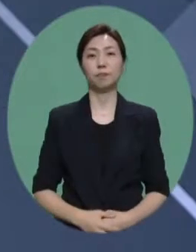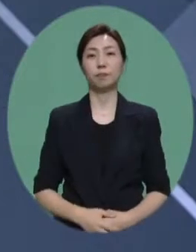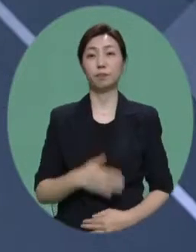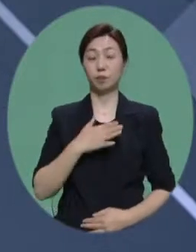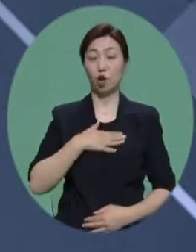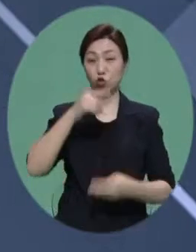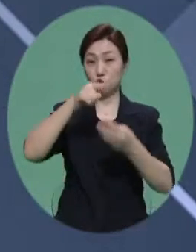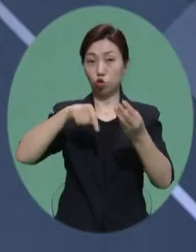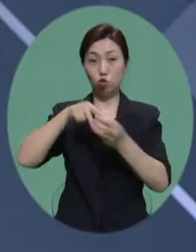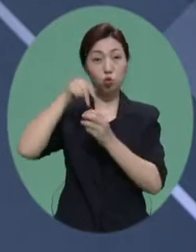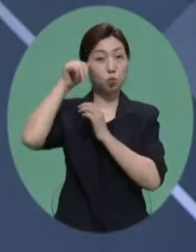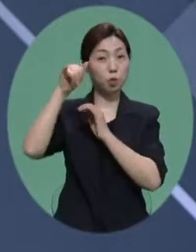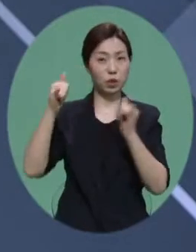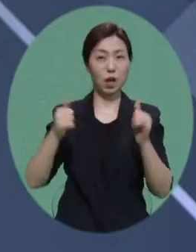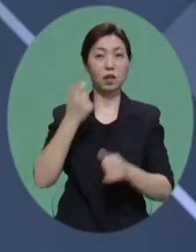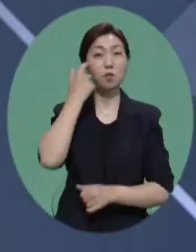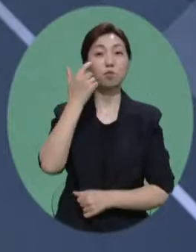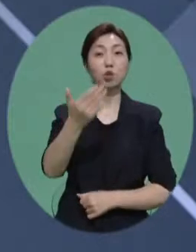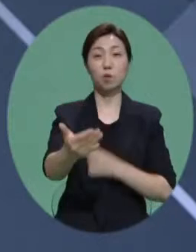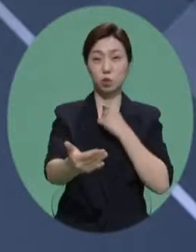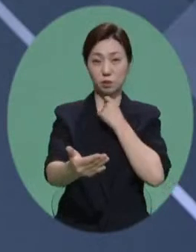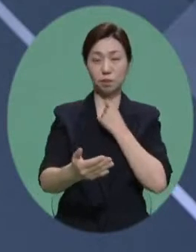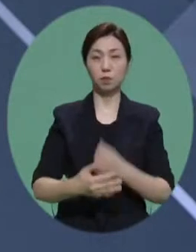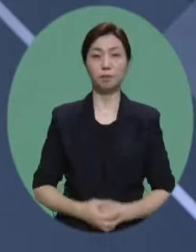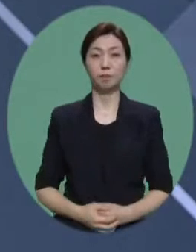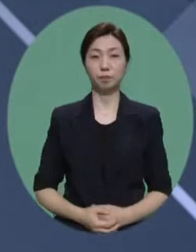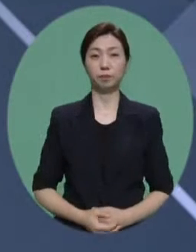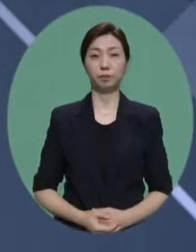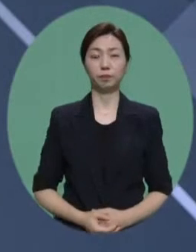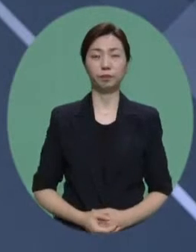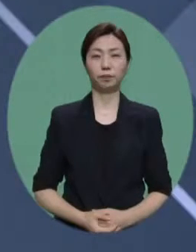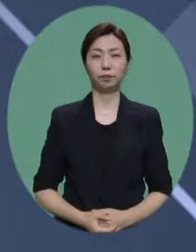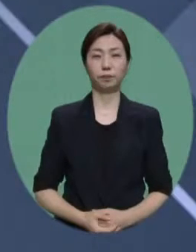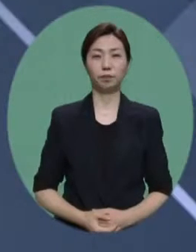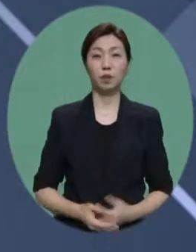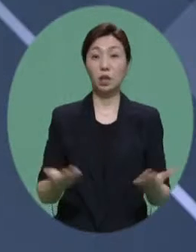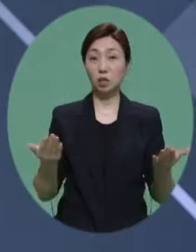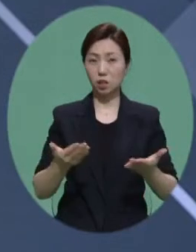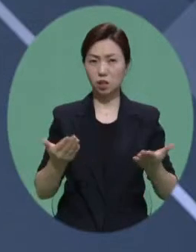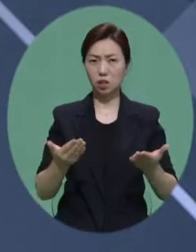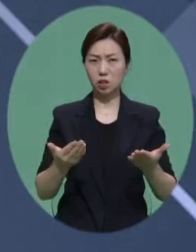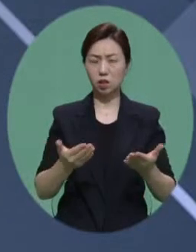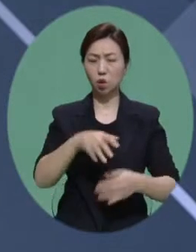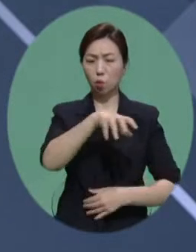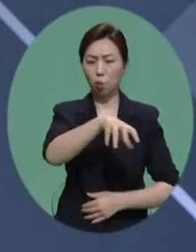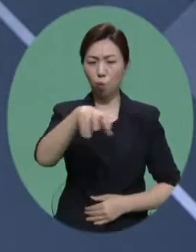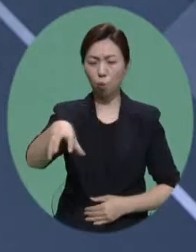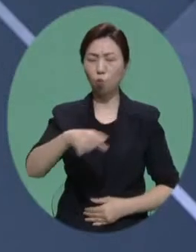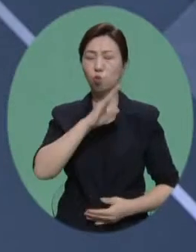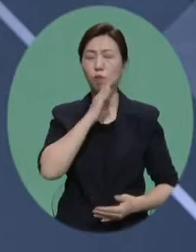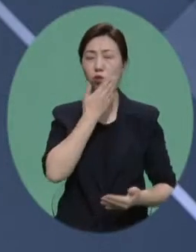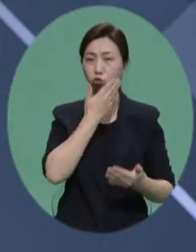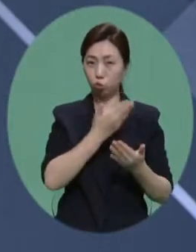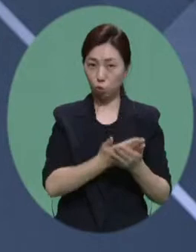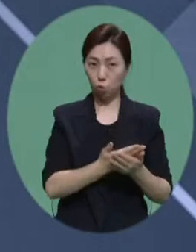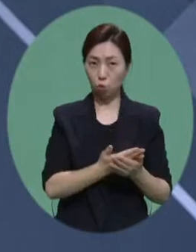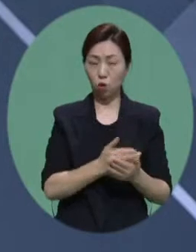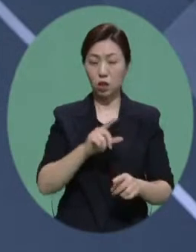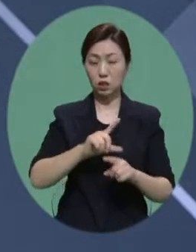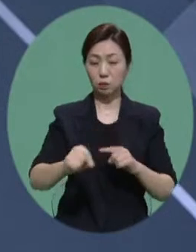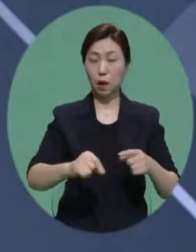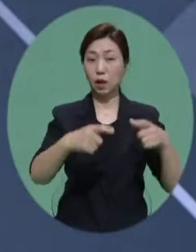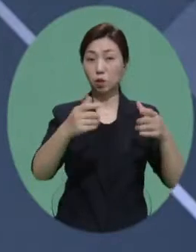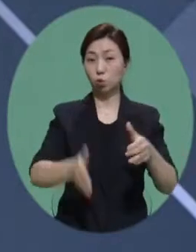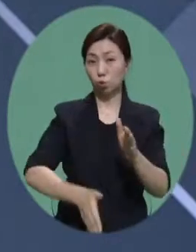묻겠습니다 그 사실 일자리 중요합니다 그리고 또 없이 업 균형발전 저는 그